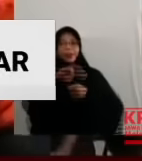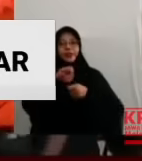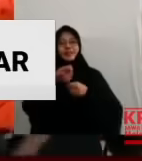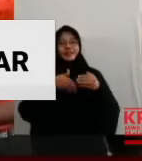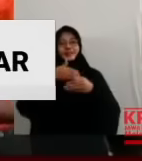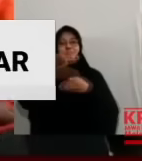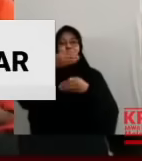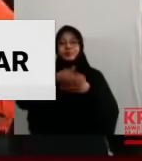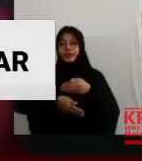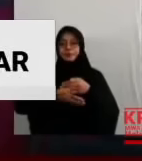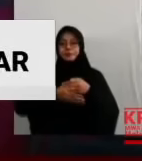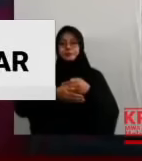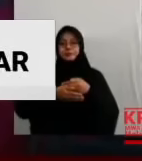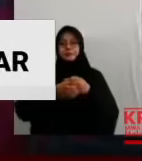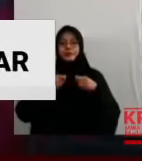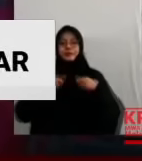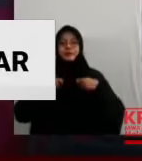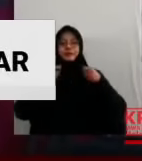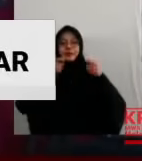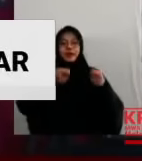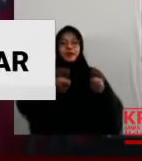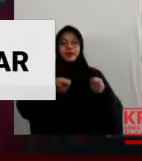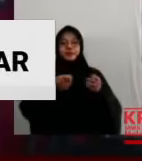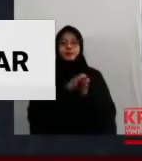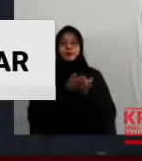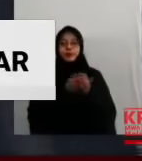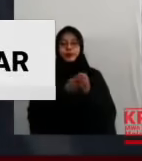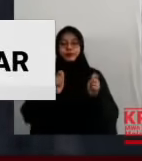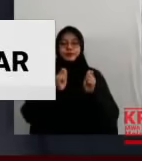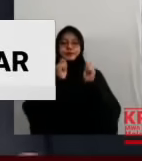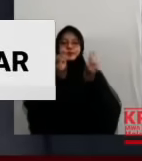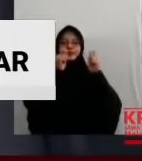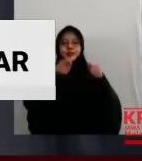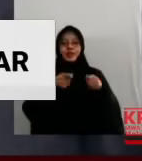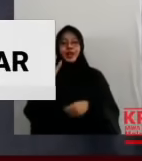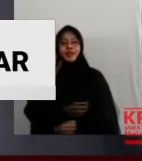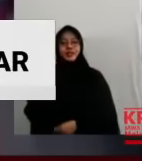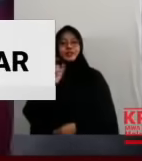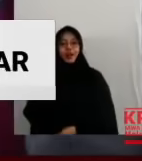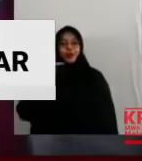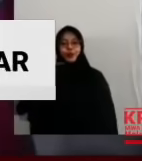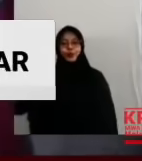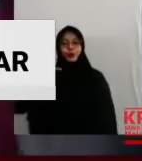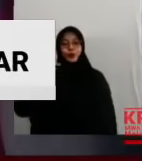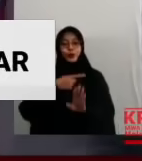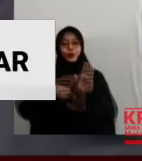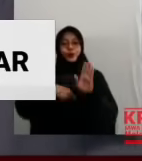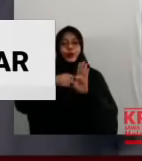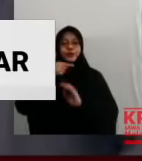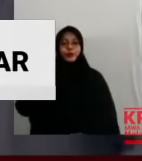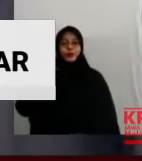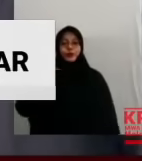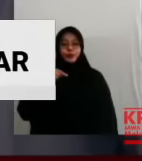selanjutnya yaitu penyerahan dokumen persyaratan pencalonan gubernur dan wakil gubernur oleh pimpinan partai politik